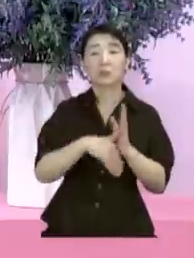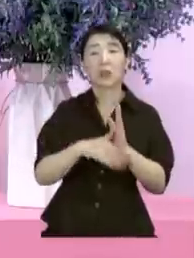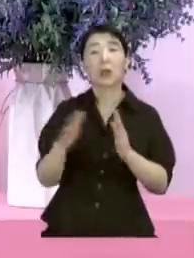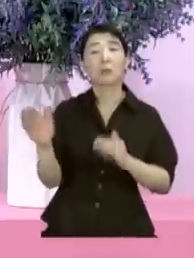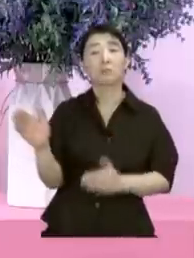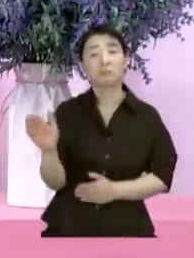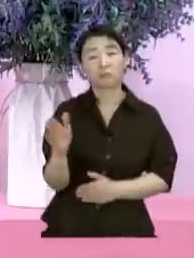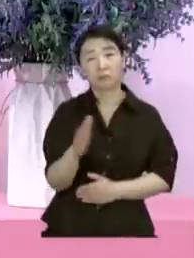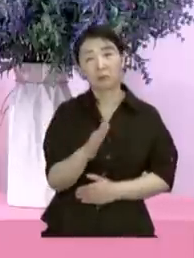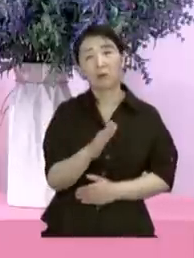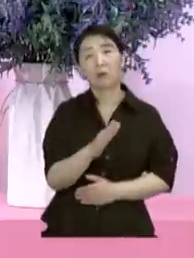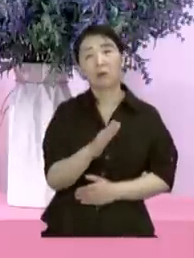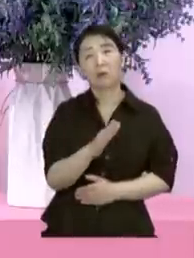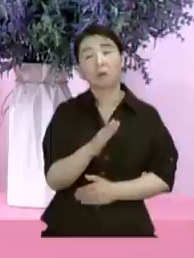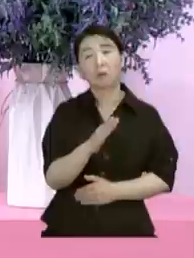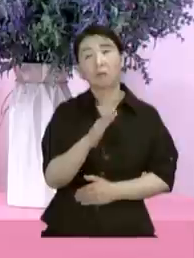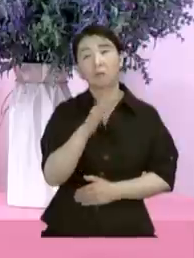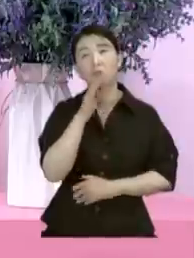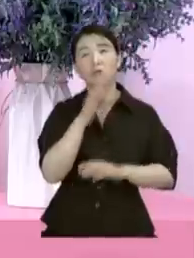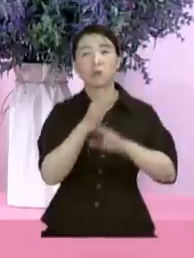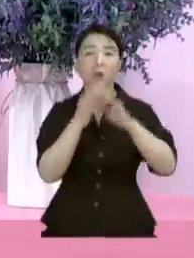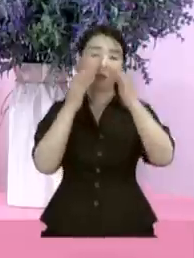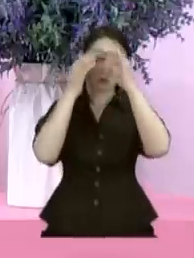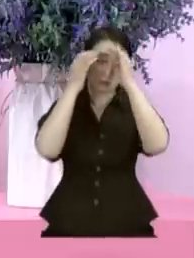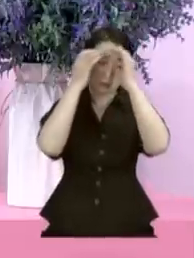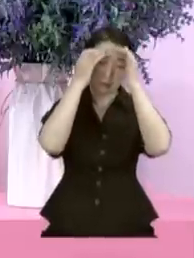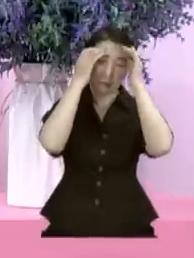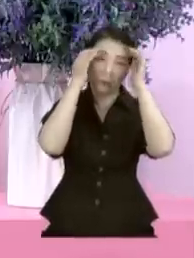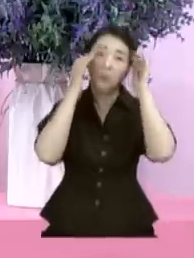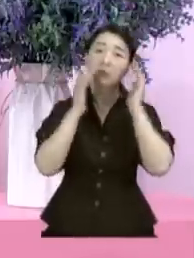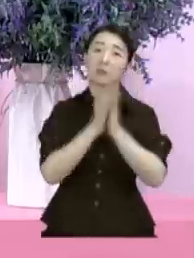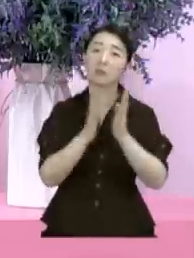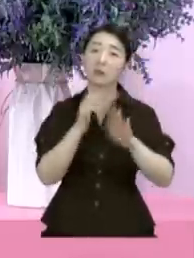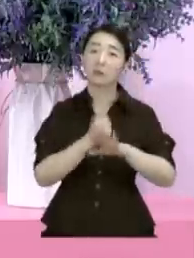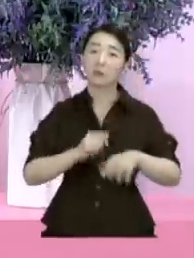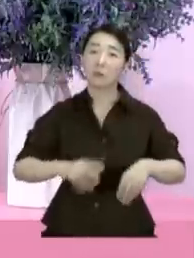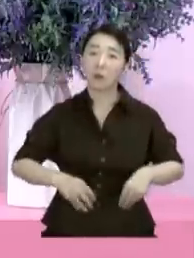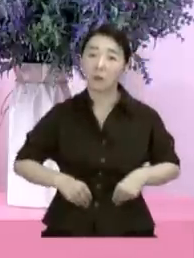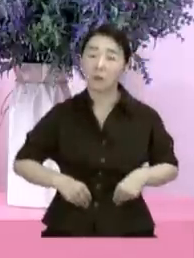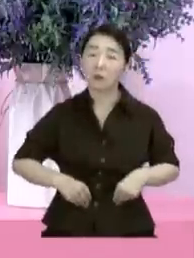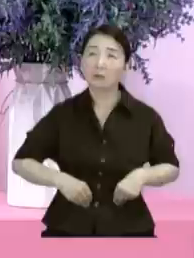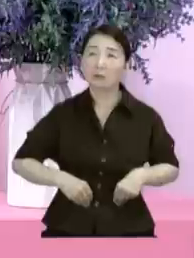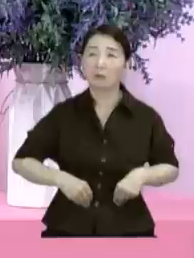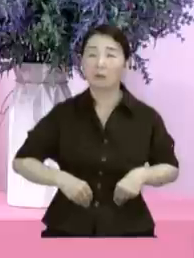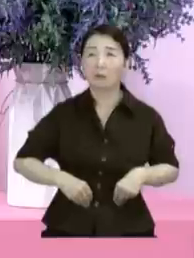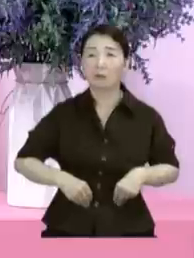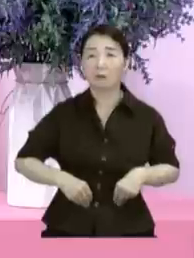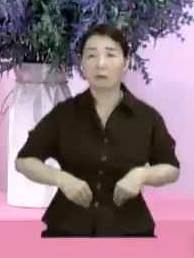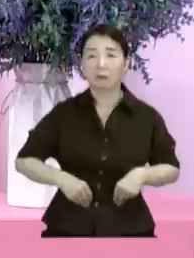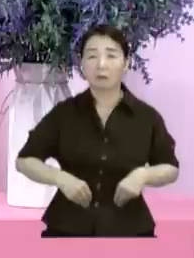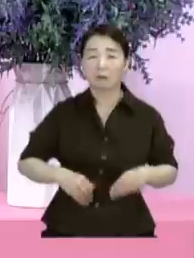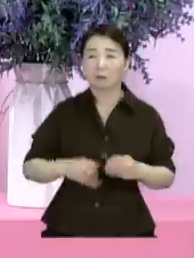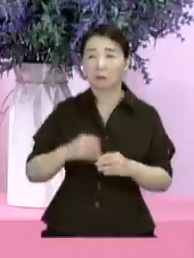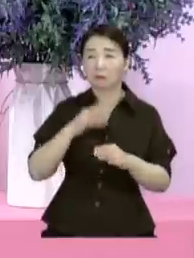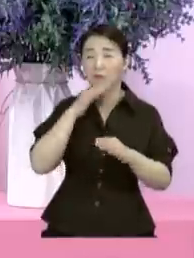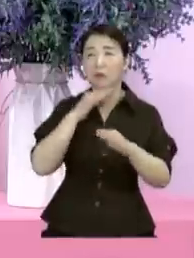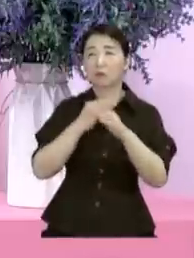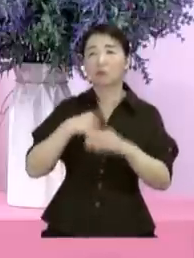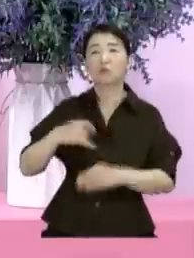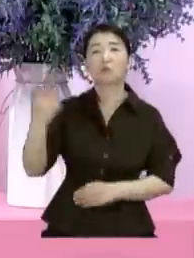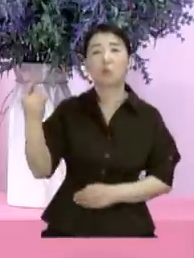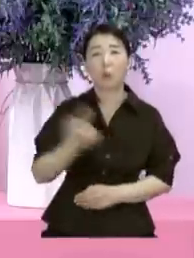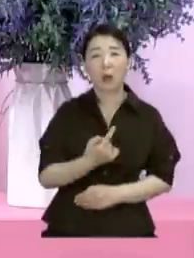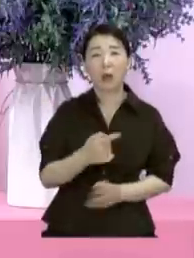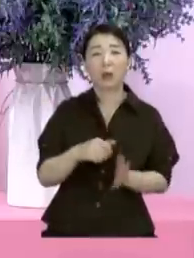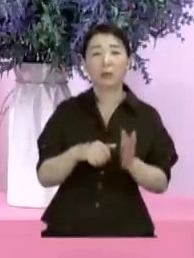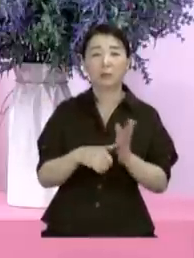북한의 고난의 행군이 시작됐고 거기에서 정말 배고파서 넘어온 아이들, 부모 잃고 넘어온 아이들이 꽃제비가 돼서